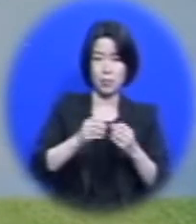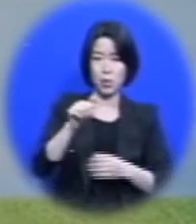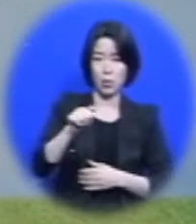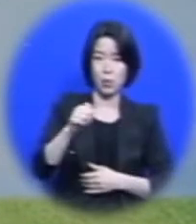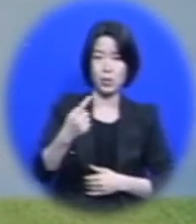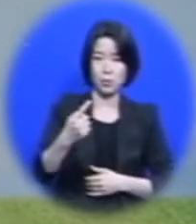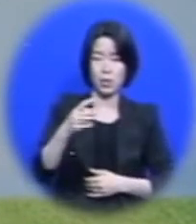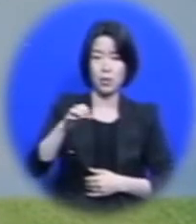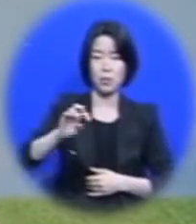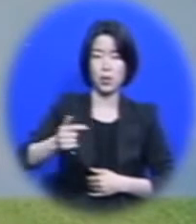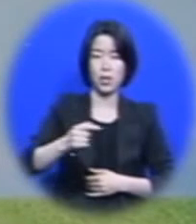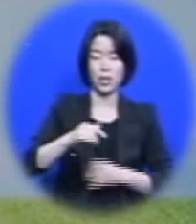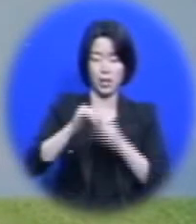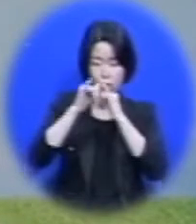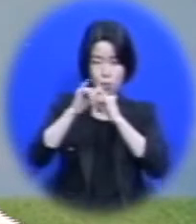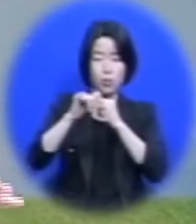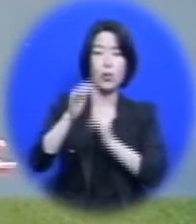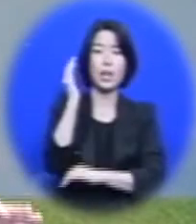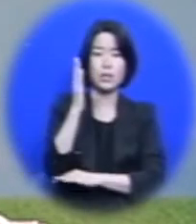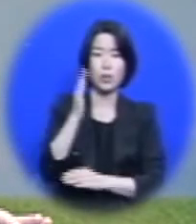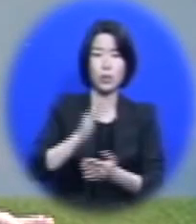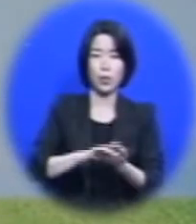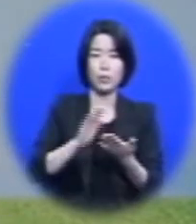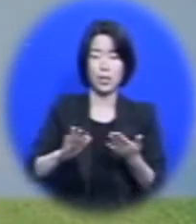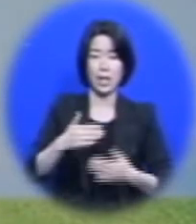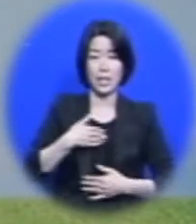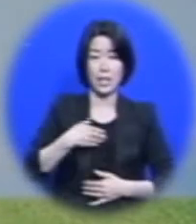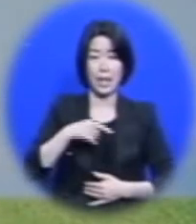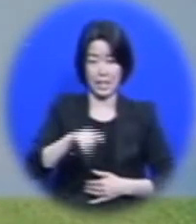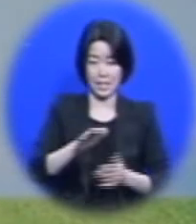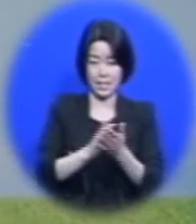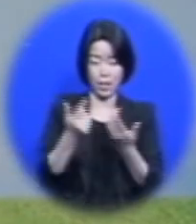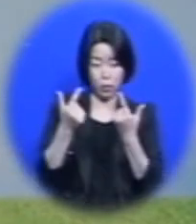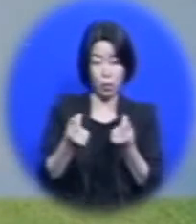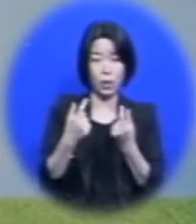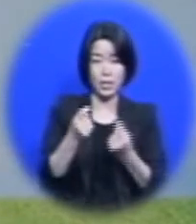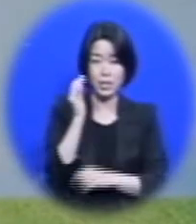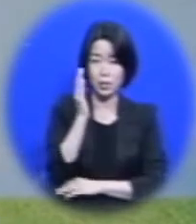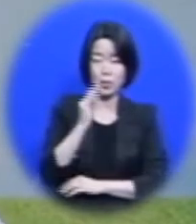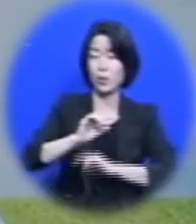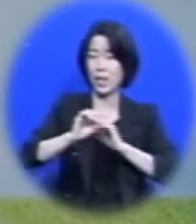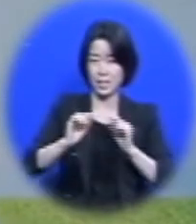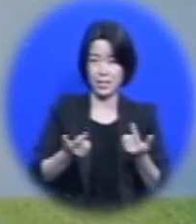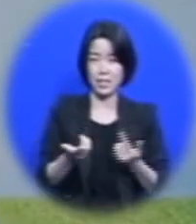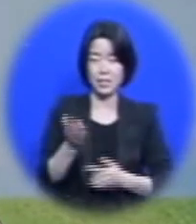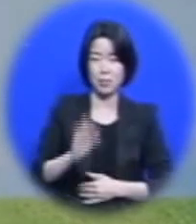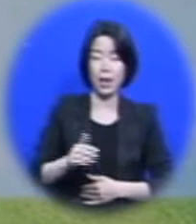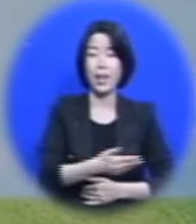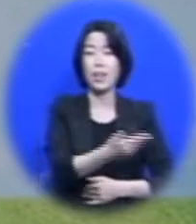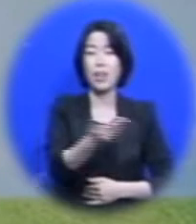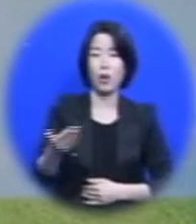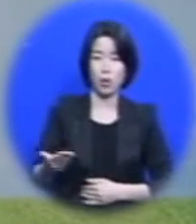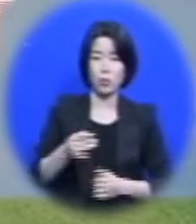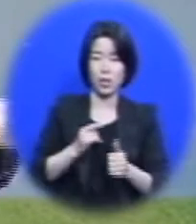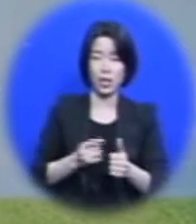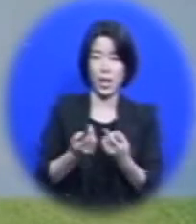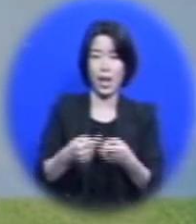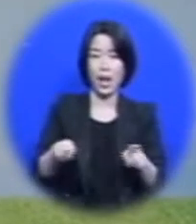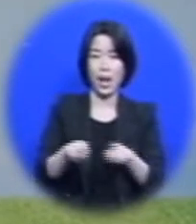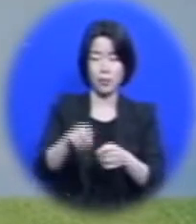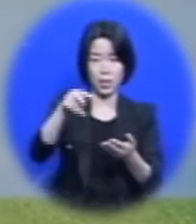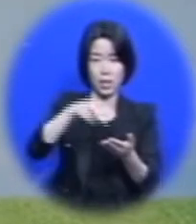훌륭한 설교입니다. 물론 제가 이 책대로 설교하는 건 아니겠지만 여러분에게 이 책을 함께